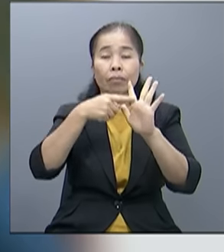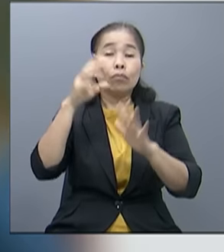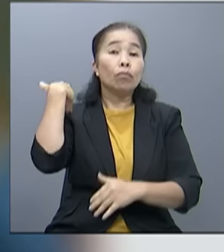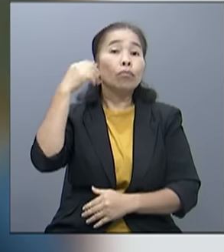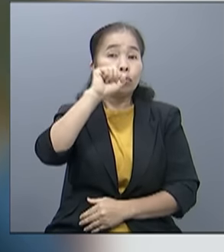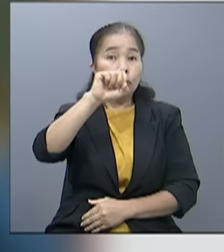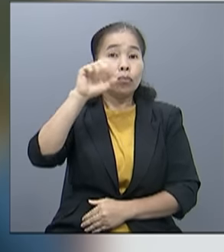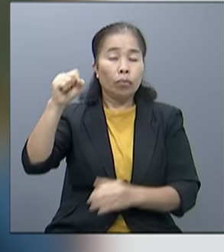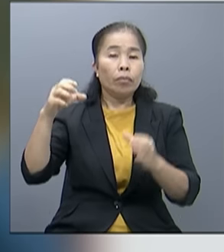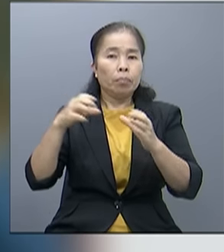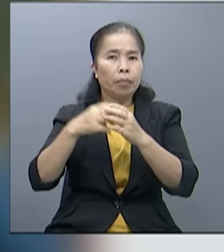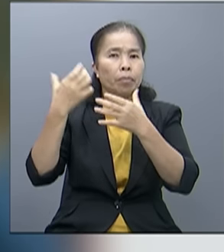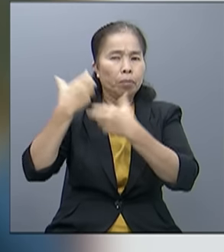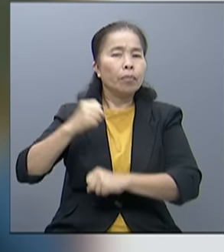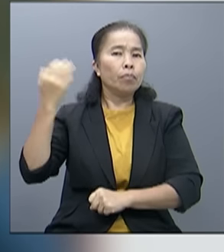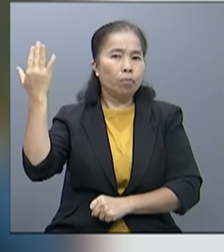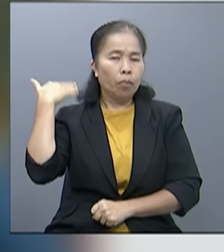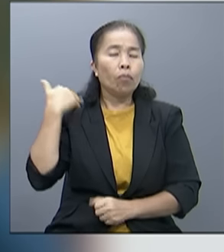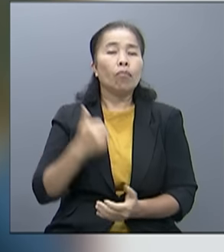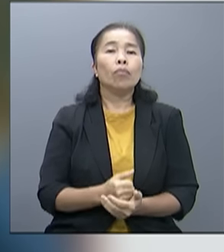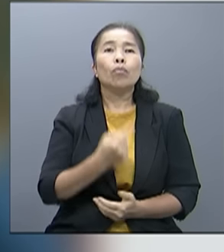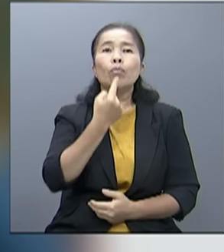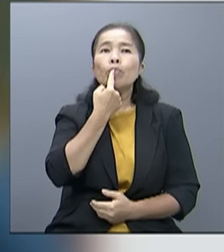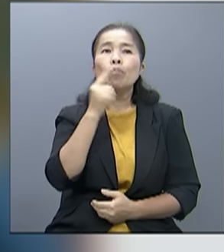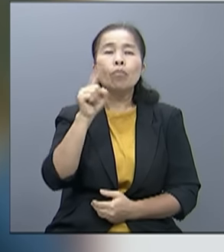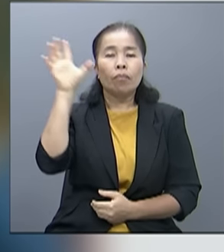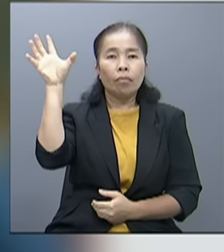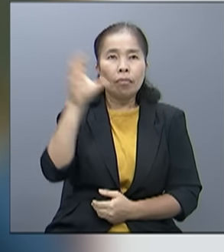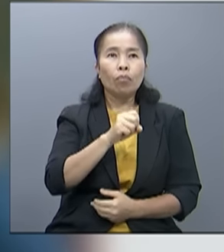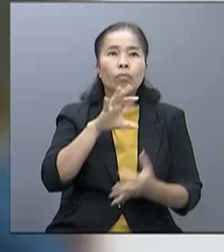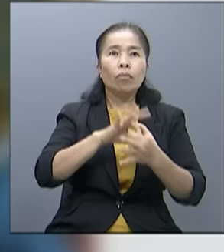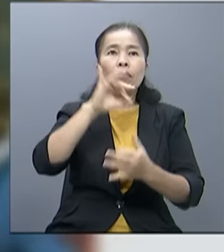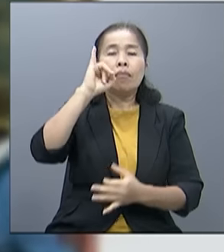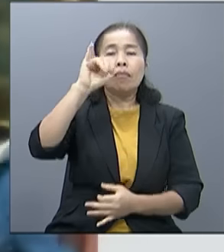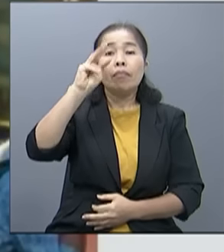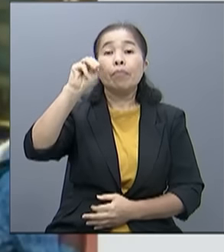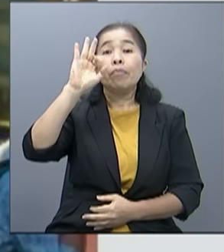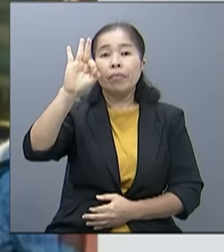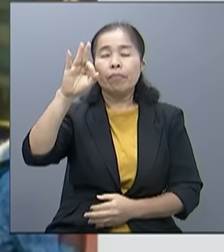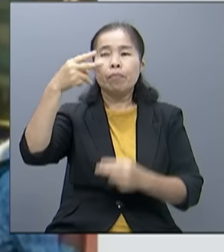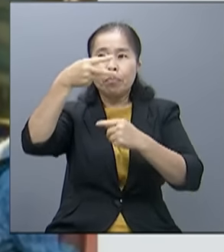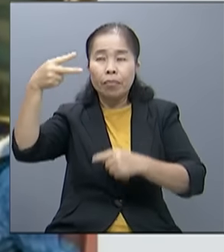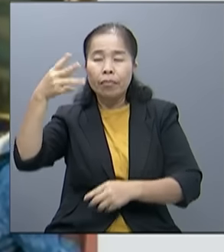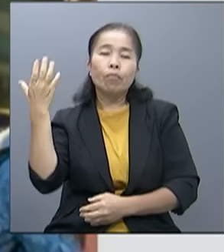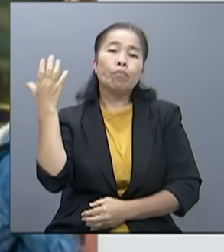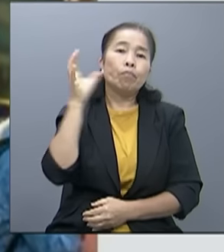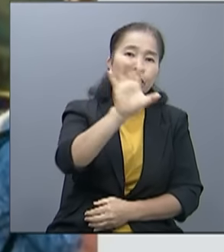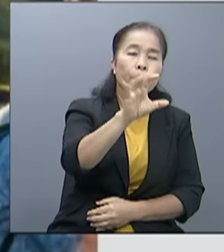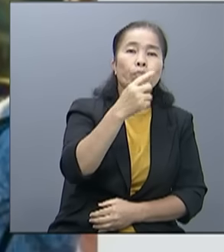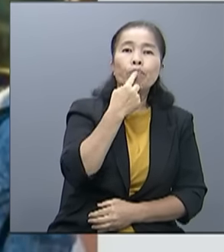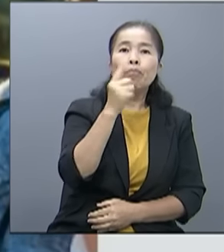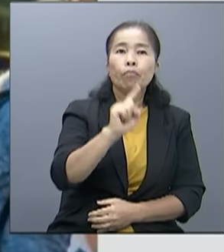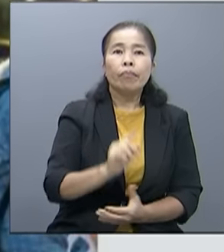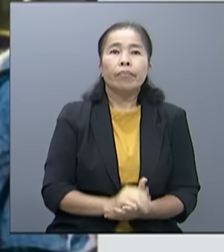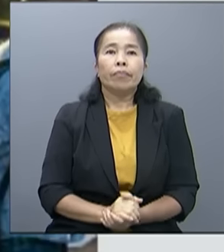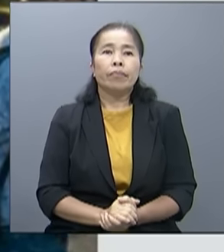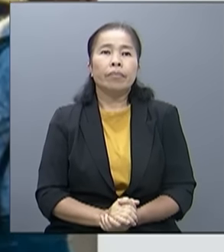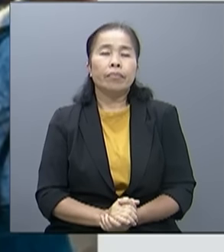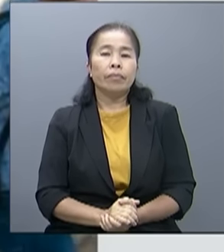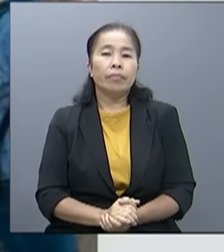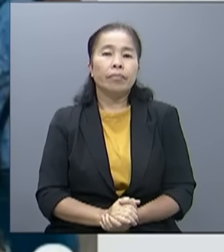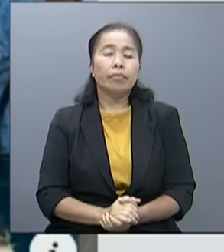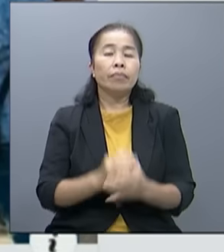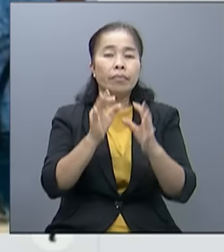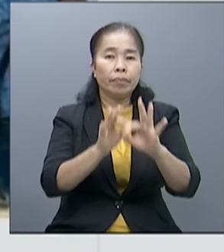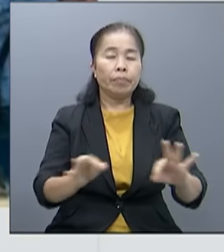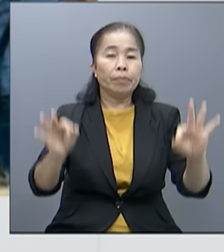พรรคประชาธิปัตย์หยิบเอาบทความจาก IMFมาโพสต์ลงในFacebookค่ะโดยมองว่าสาระ